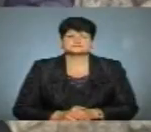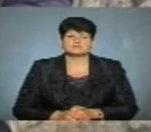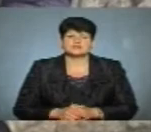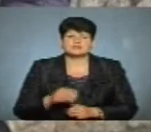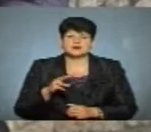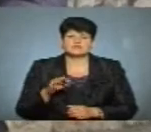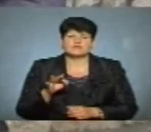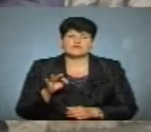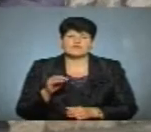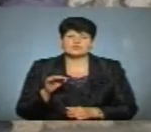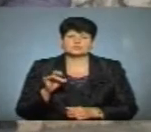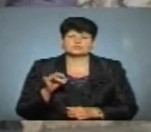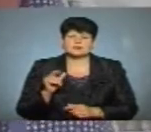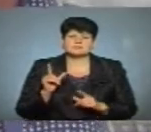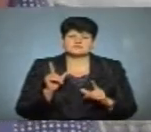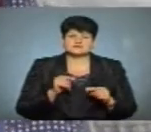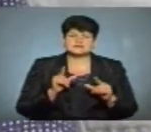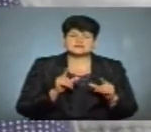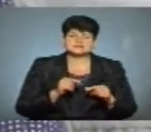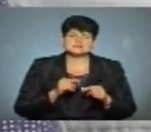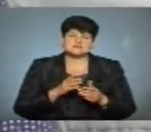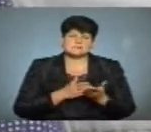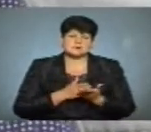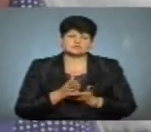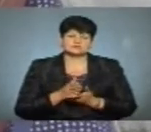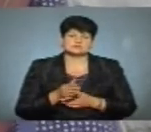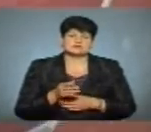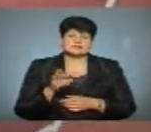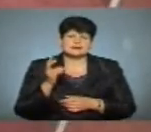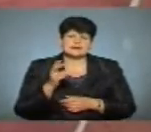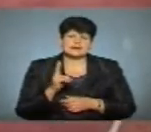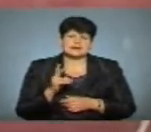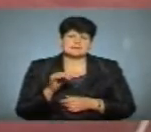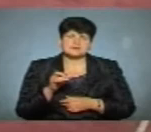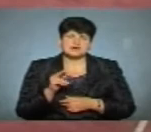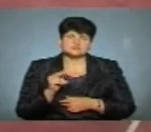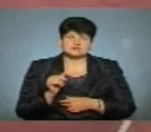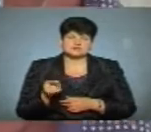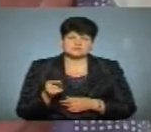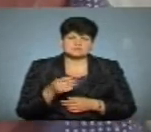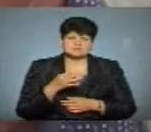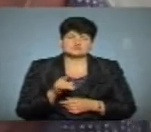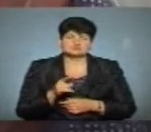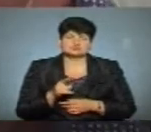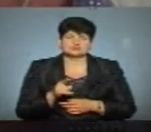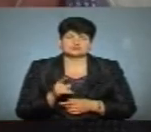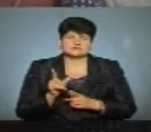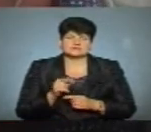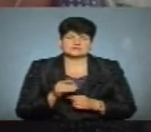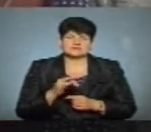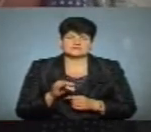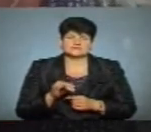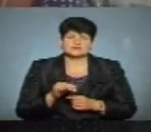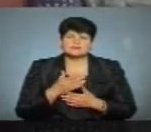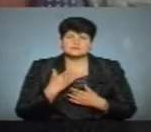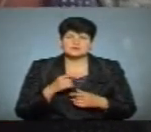Михайло Фортуна – перевізник, який їздить за маршрутом Кип'ячка-Тернопіль. Чоловік розповів, чому третій день не виїжджає на рейс. Нема людей.